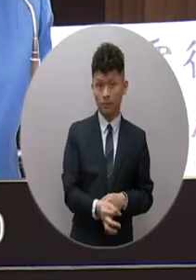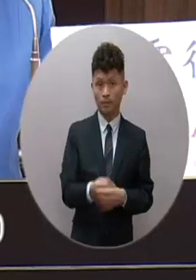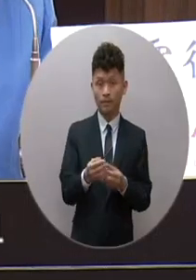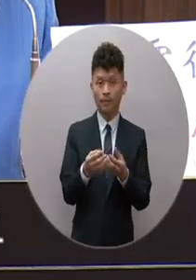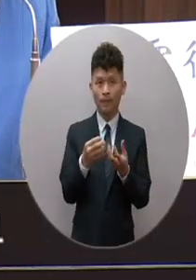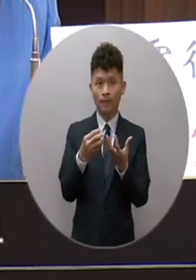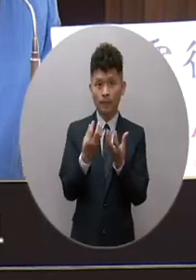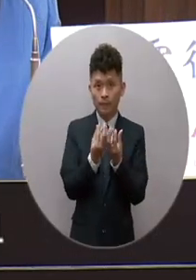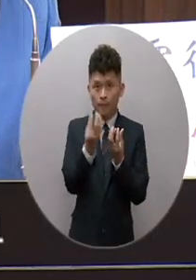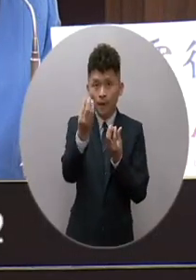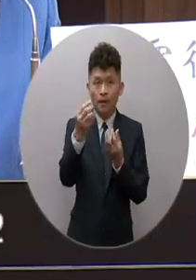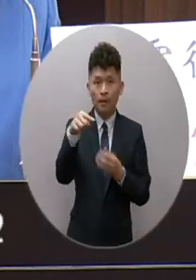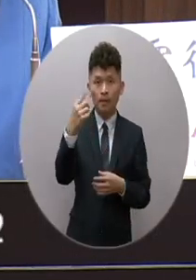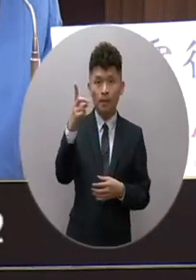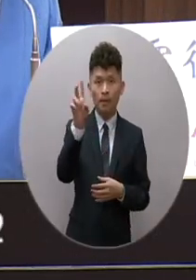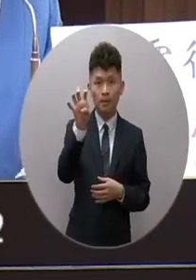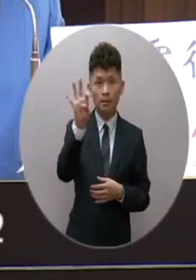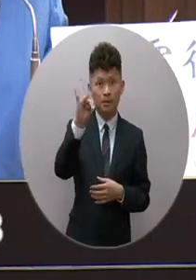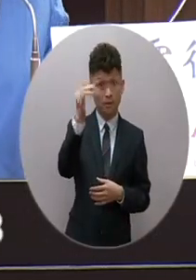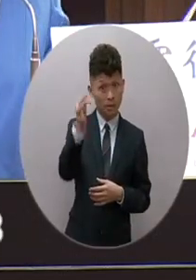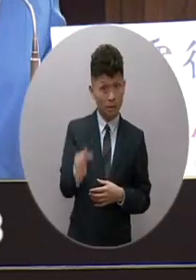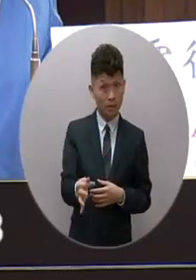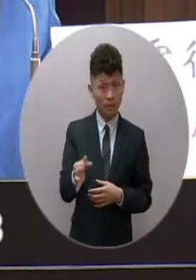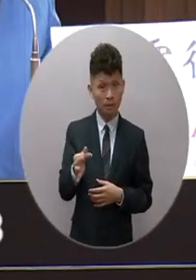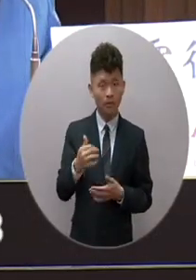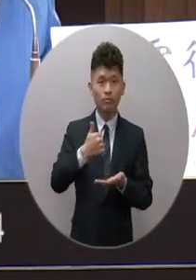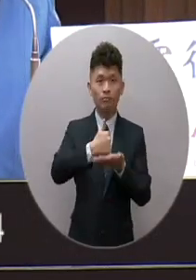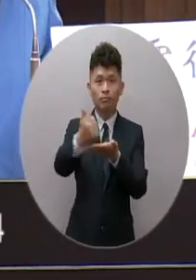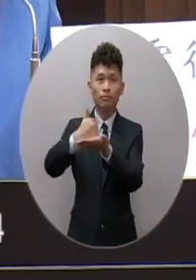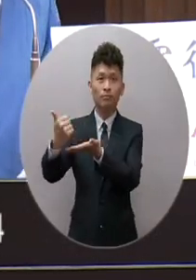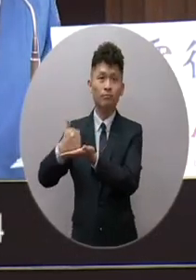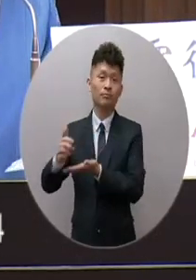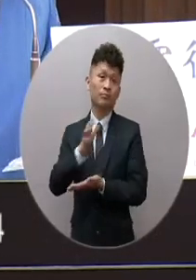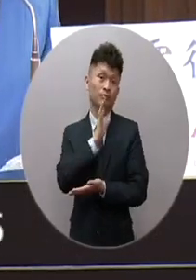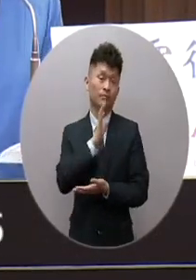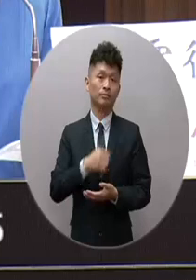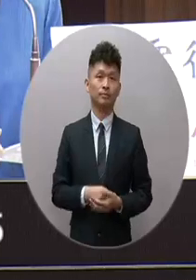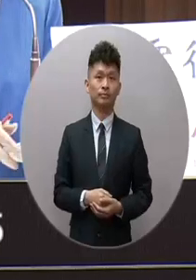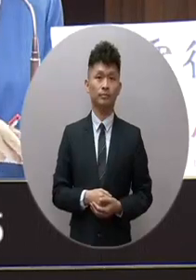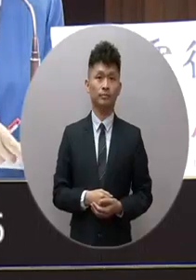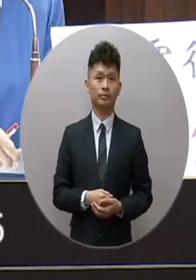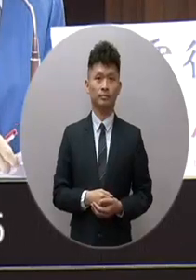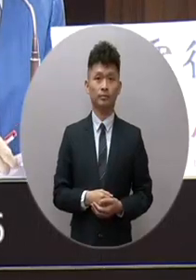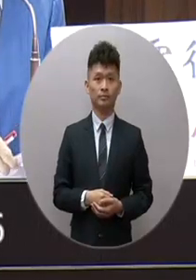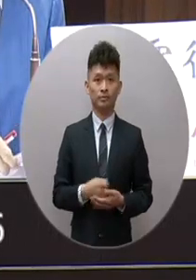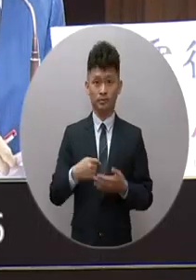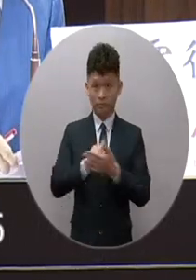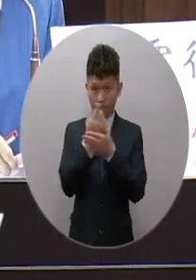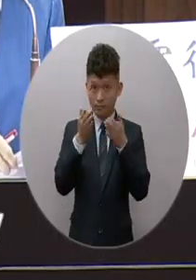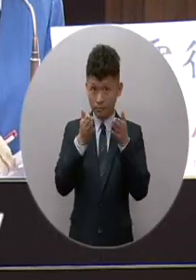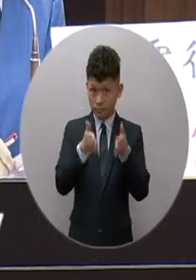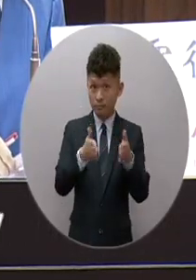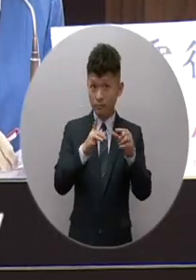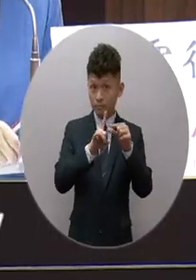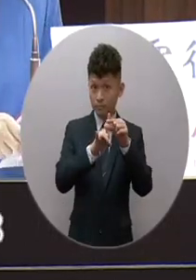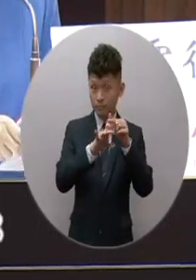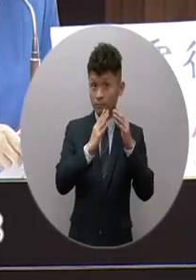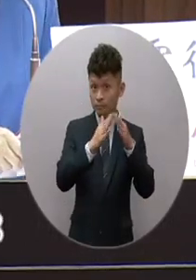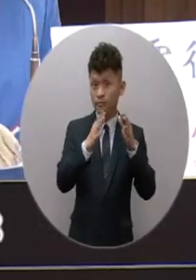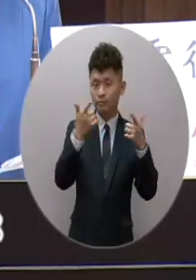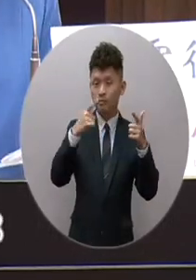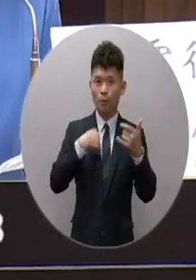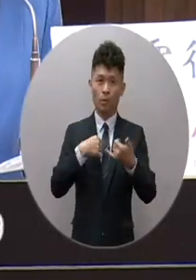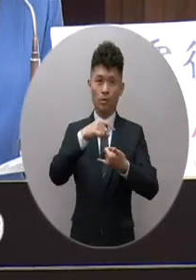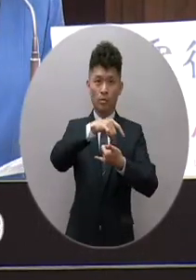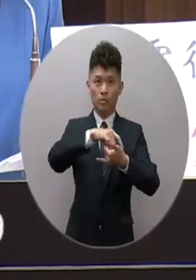来143亿跑去哪里呢？当然就是外县市。那当然也不能只顾台中市，我是中部人，